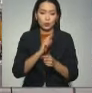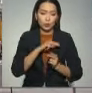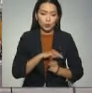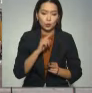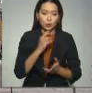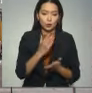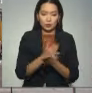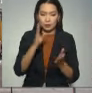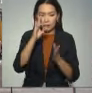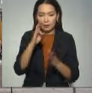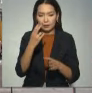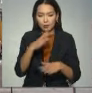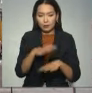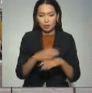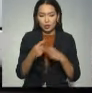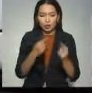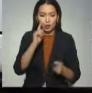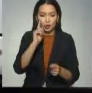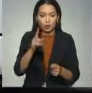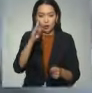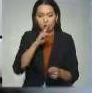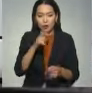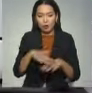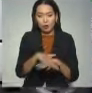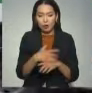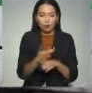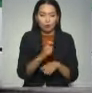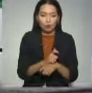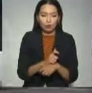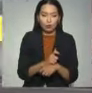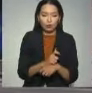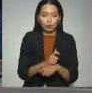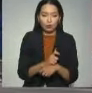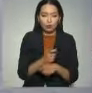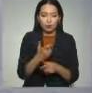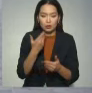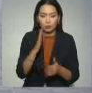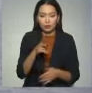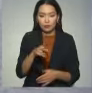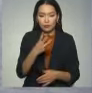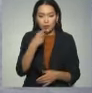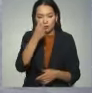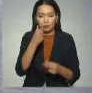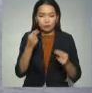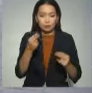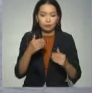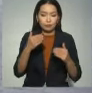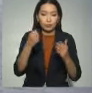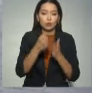верить прогнозам Нацбанка, через год казахстанцам жить станет легче. В 2023-м инфляция якобы снизится